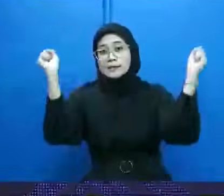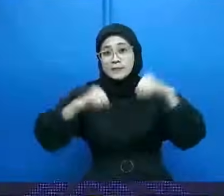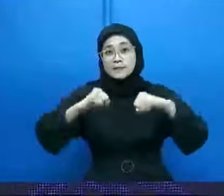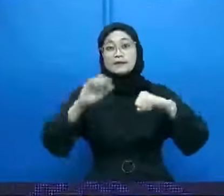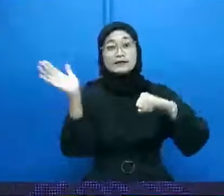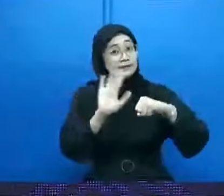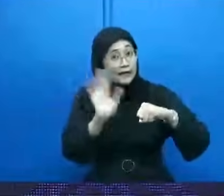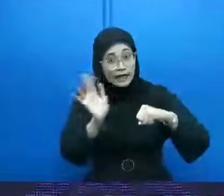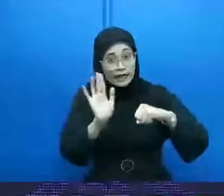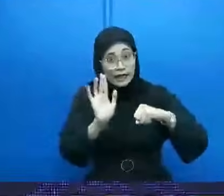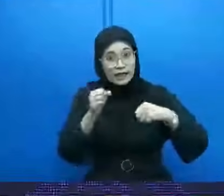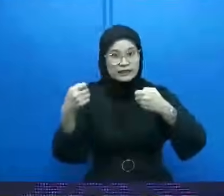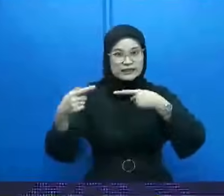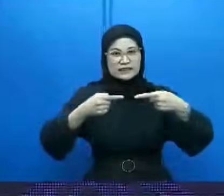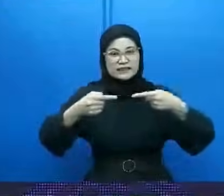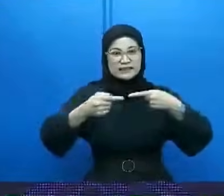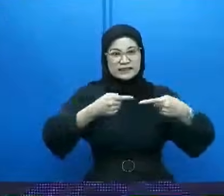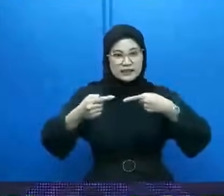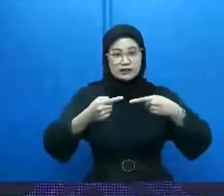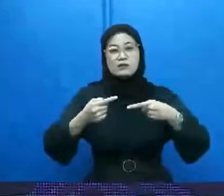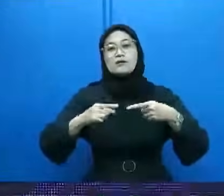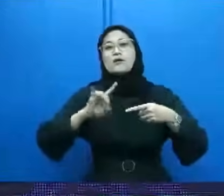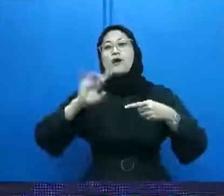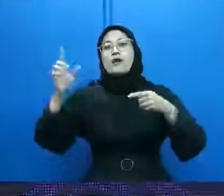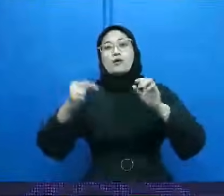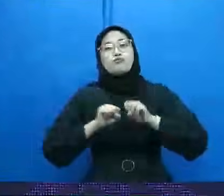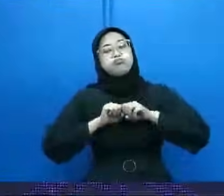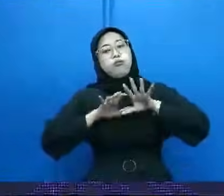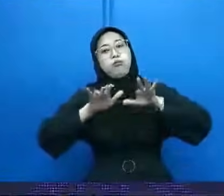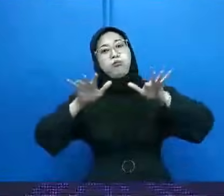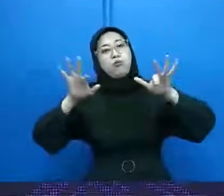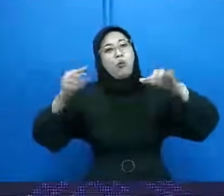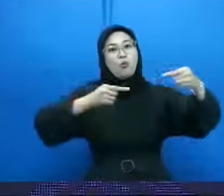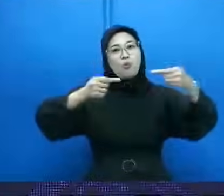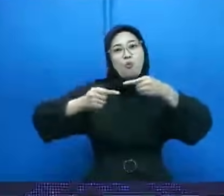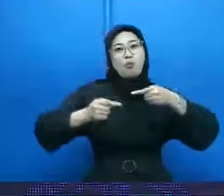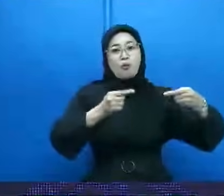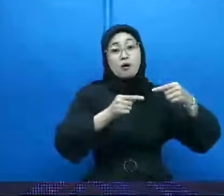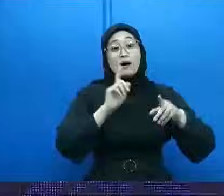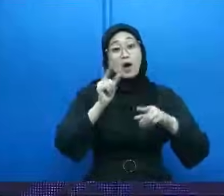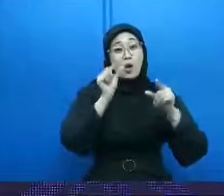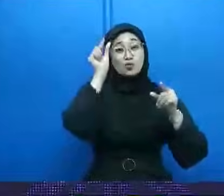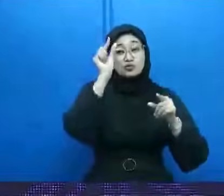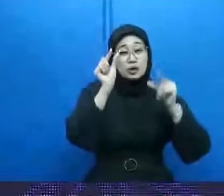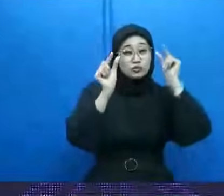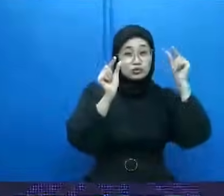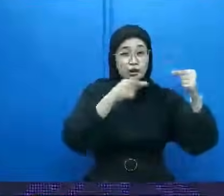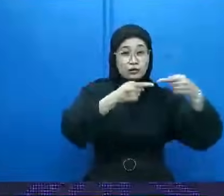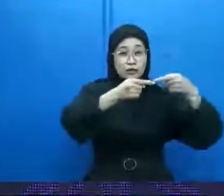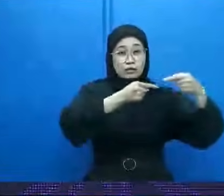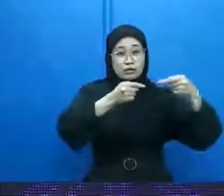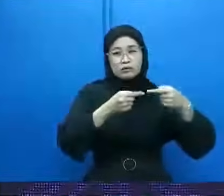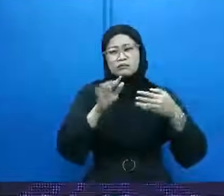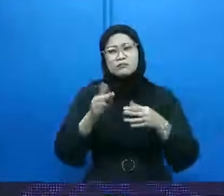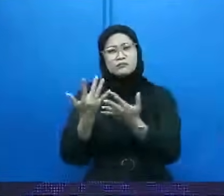dipublikasikan kemudian. Perselisihannya dipublikasikan. Kalau ustaznya sudah berselisih, bagaimana dengan umatnya? Kita harus lebih